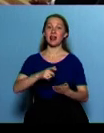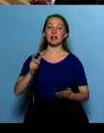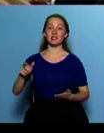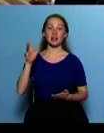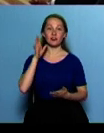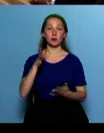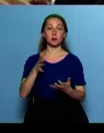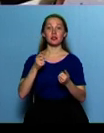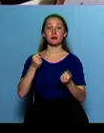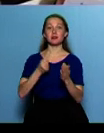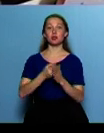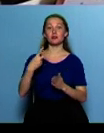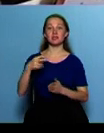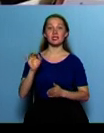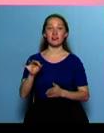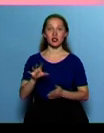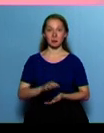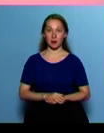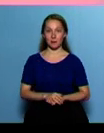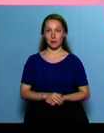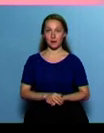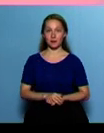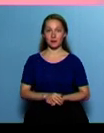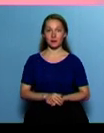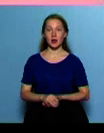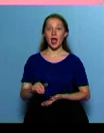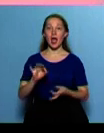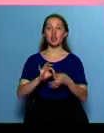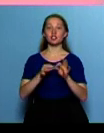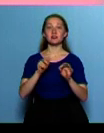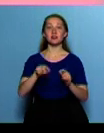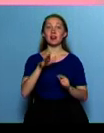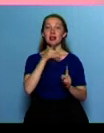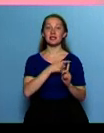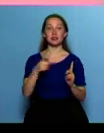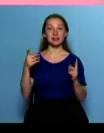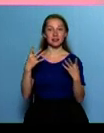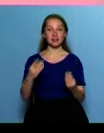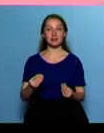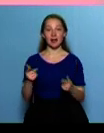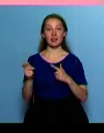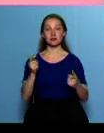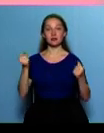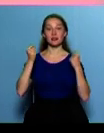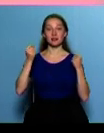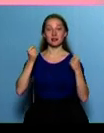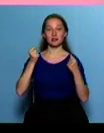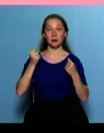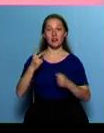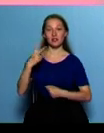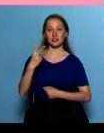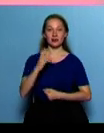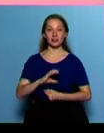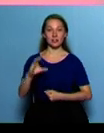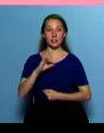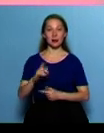по 20 октября включительно. А Ижевск в эти дни готовится к знаковому спортивному событию. 22 сентября на